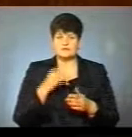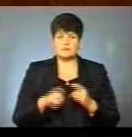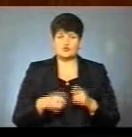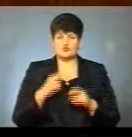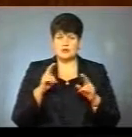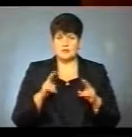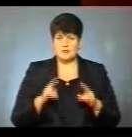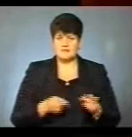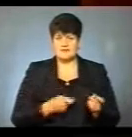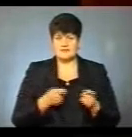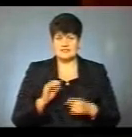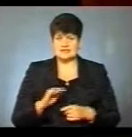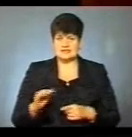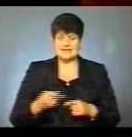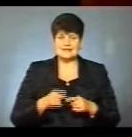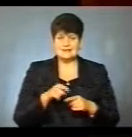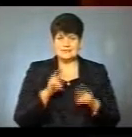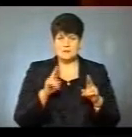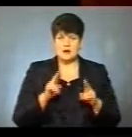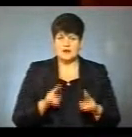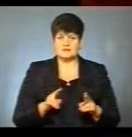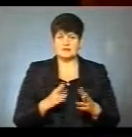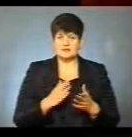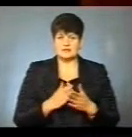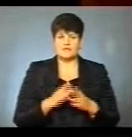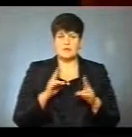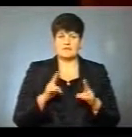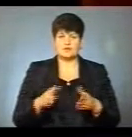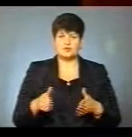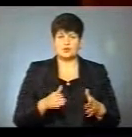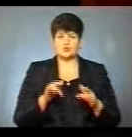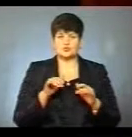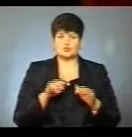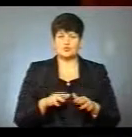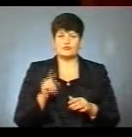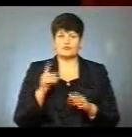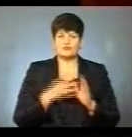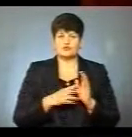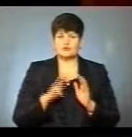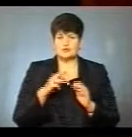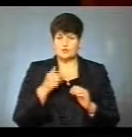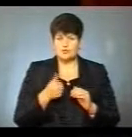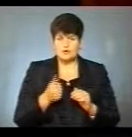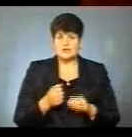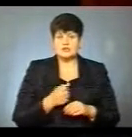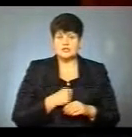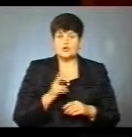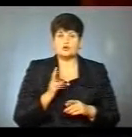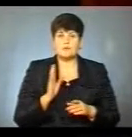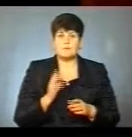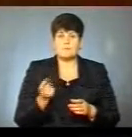правил перевезення дітей. Ці правила встановлені в правилах дорожнього руху ще в 93-му році. Однак, на жаль, їх мало хто